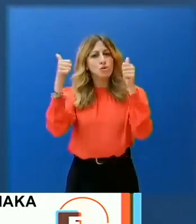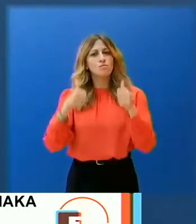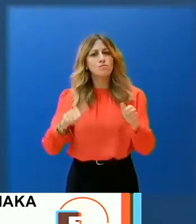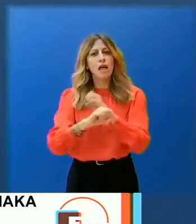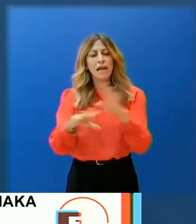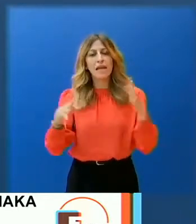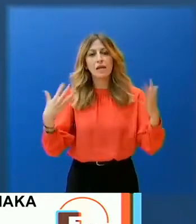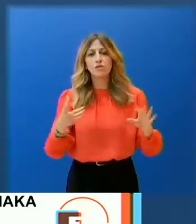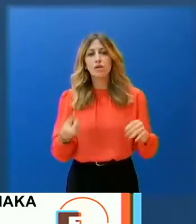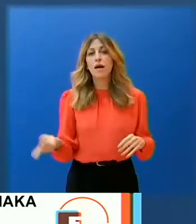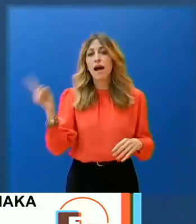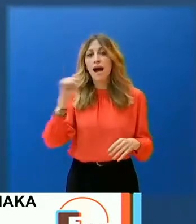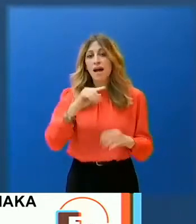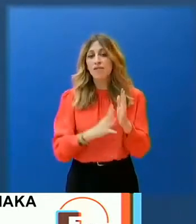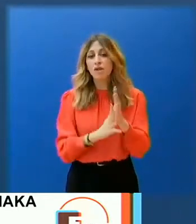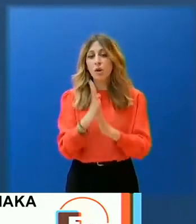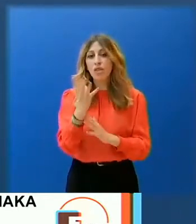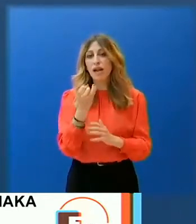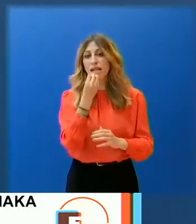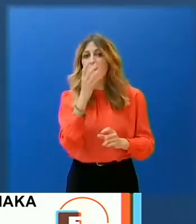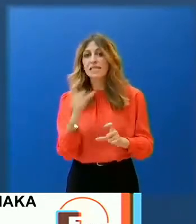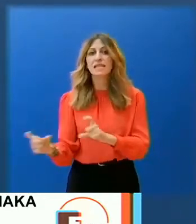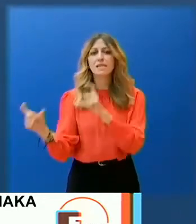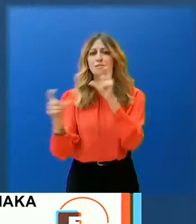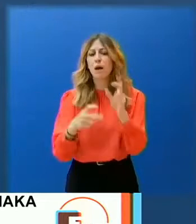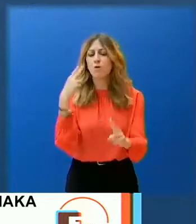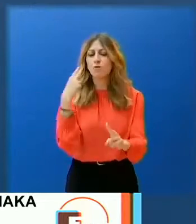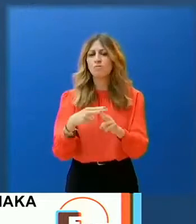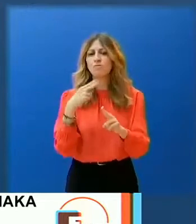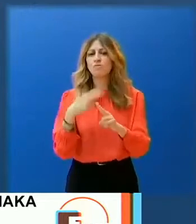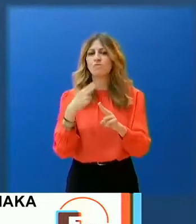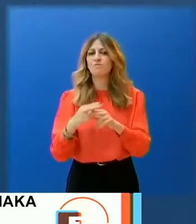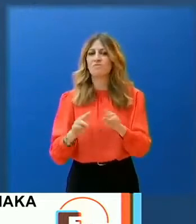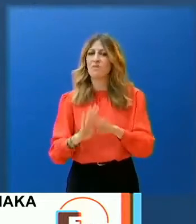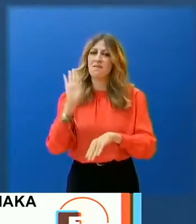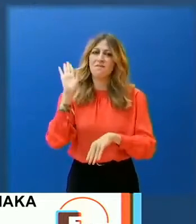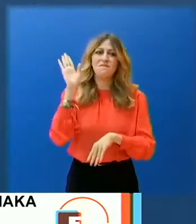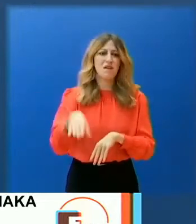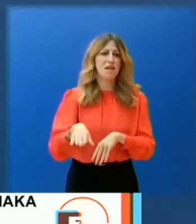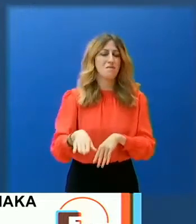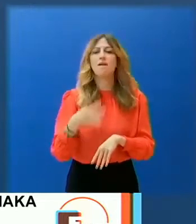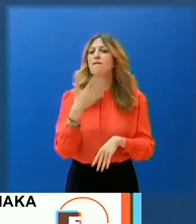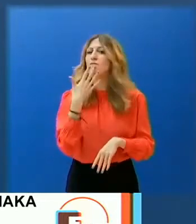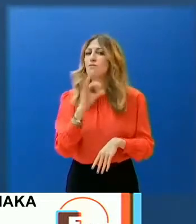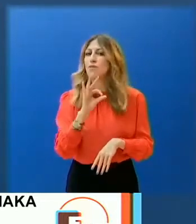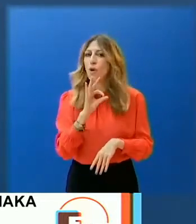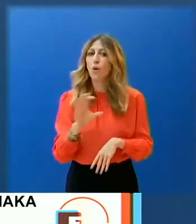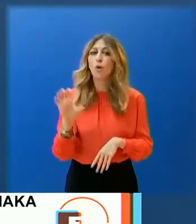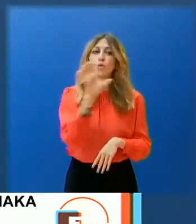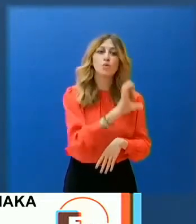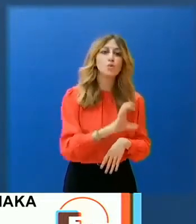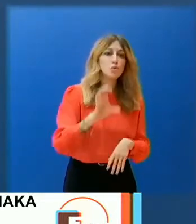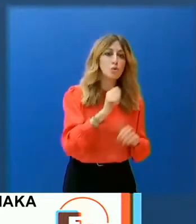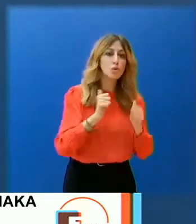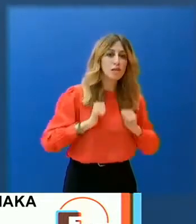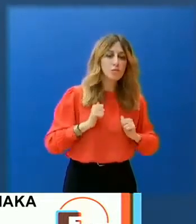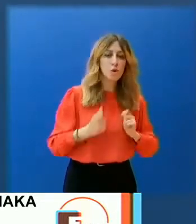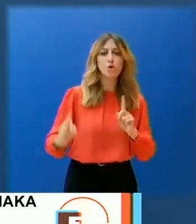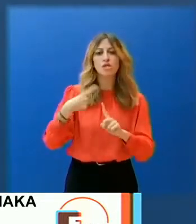ένα ακόμα σημαντικό βήμα στην επανεκκίνηση οικονομικών και κοινωνικών δραστηριοτήτων, καθώς ανοίγουν ο τουρισμός και τα